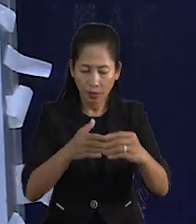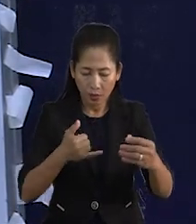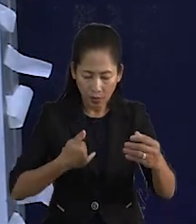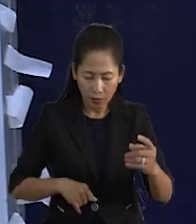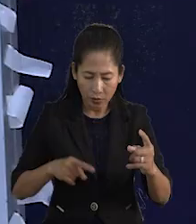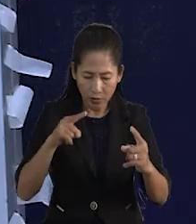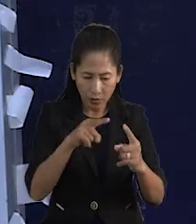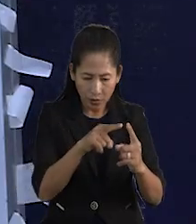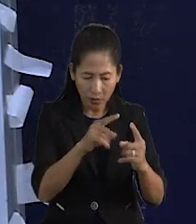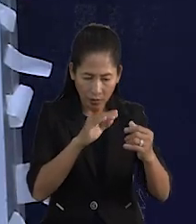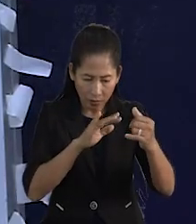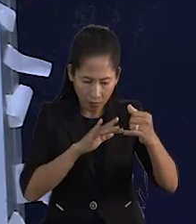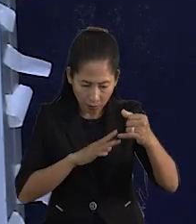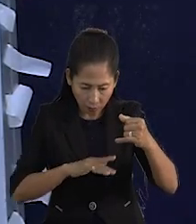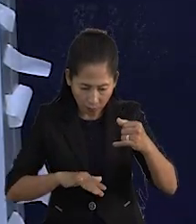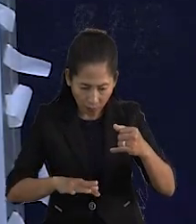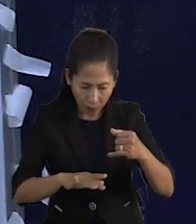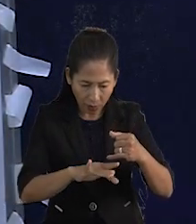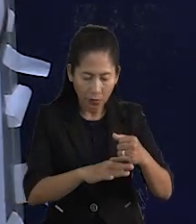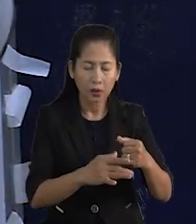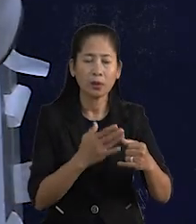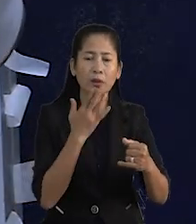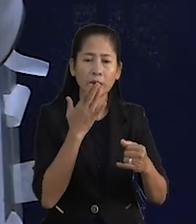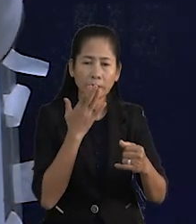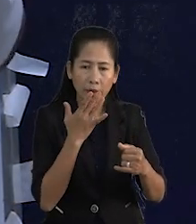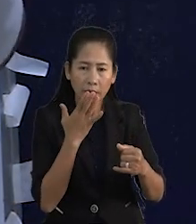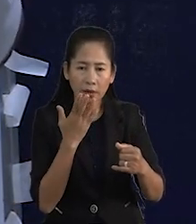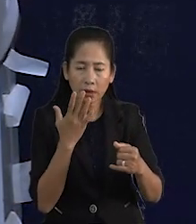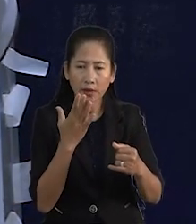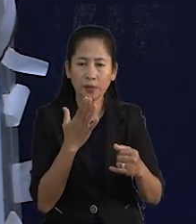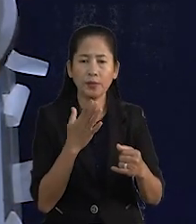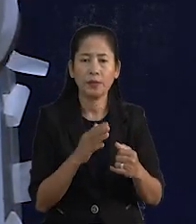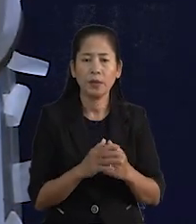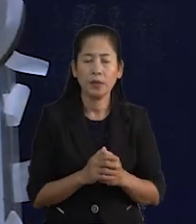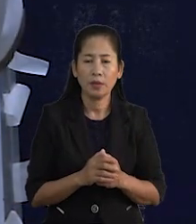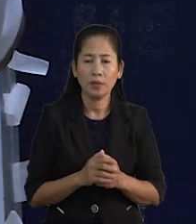ល់មាត់ត្រពាំងទឹកបាទពេល1